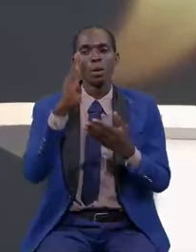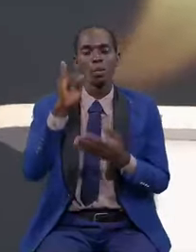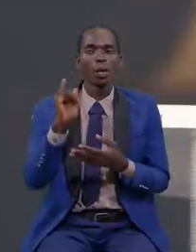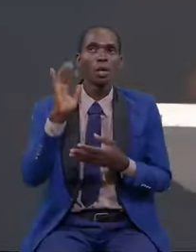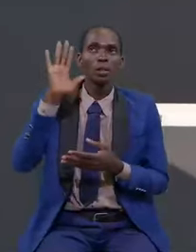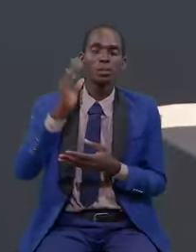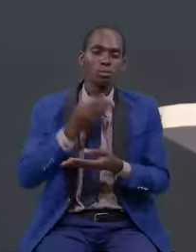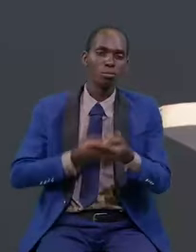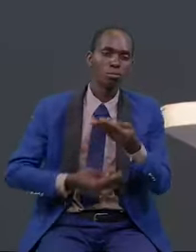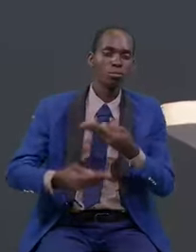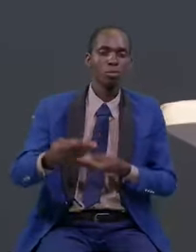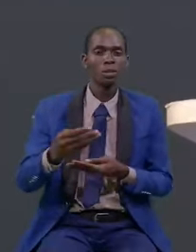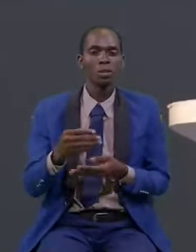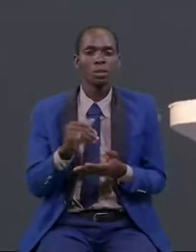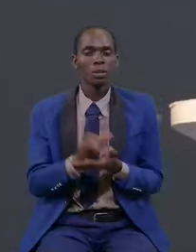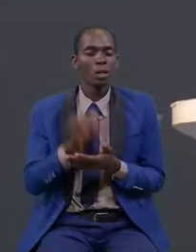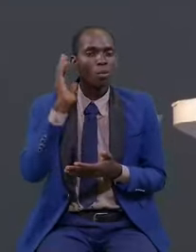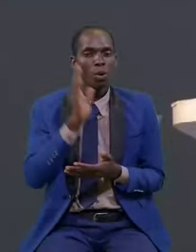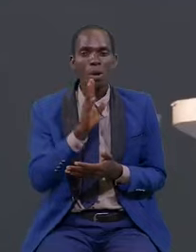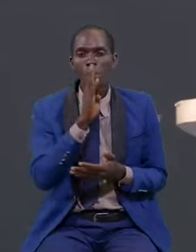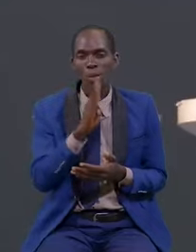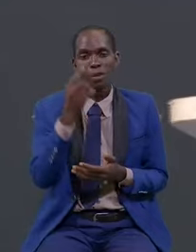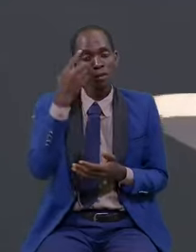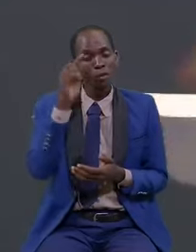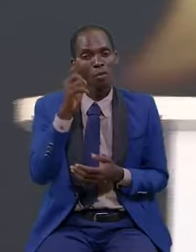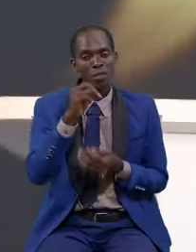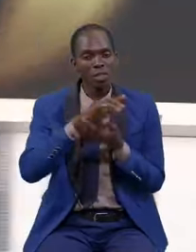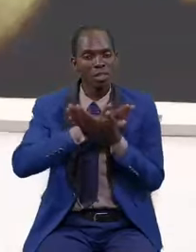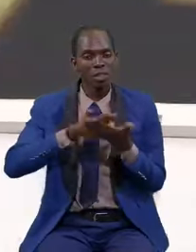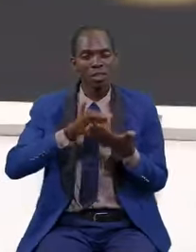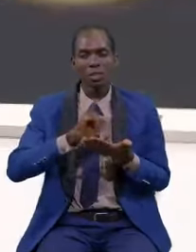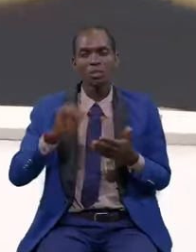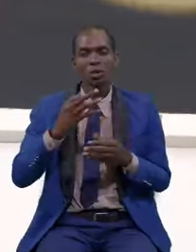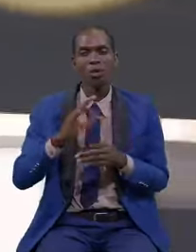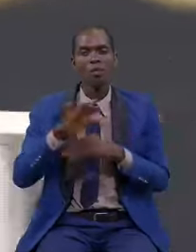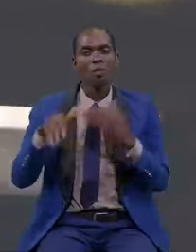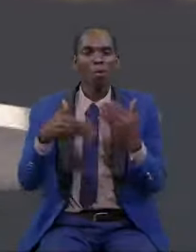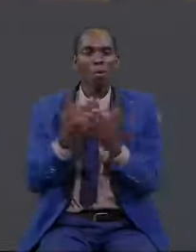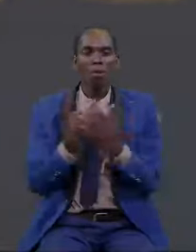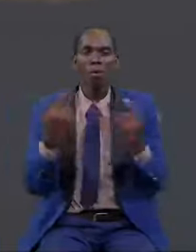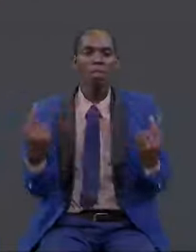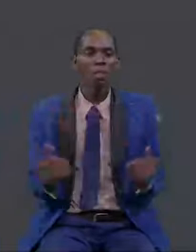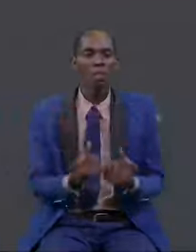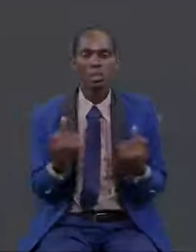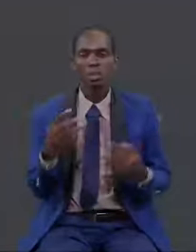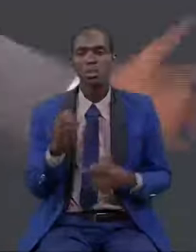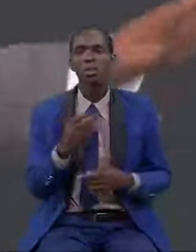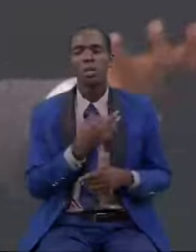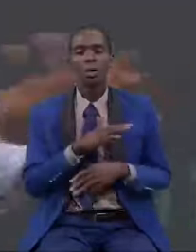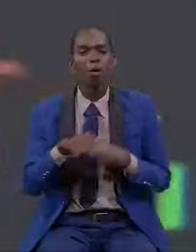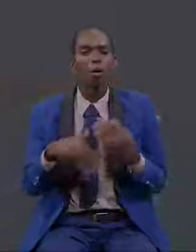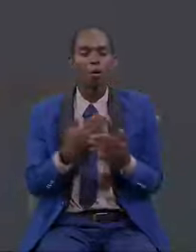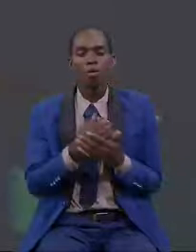que lui sera pour la purification de tout péché et de